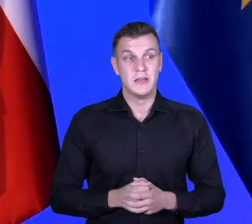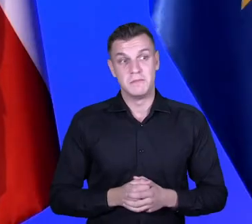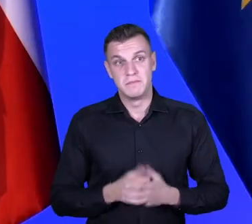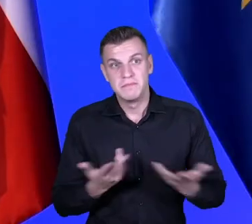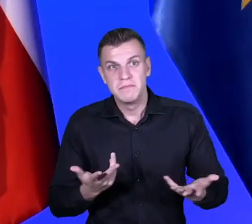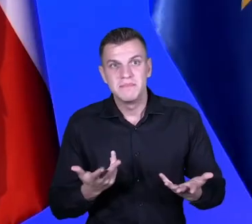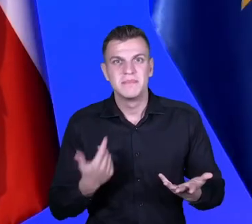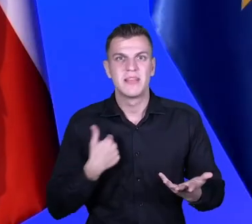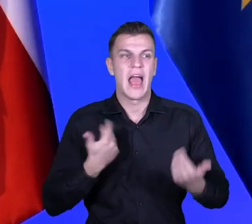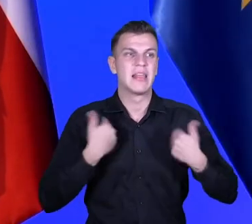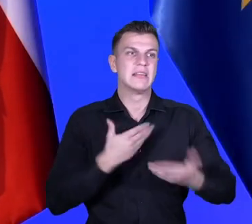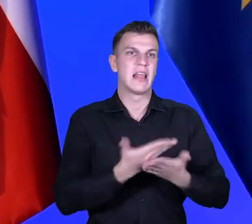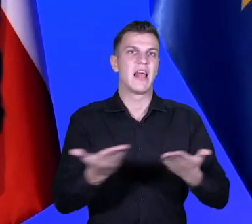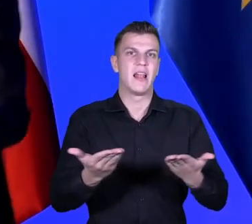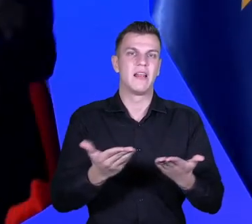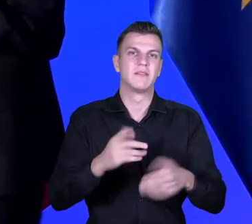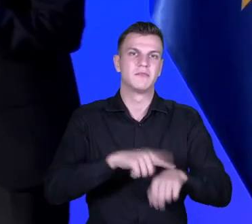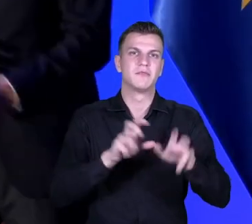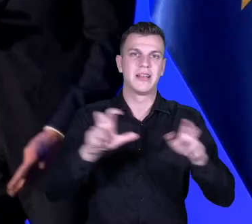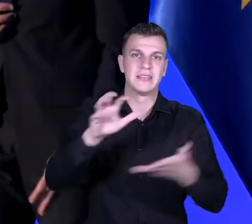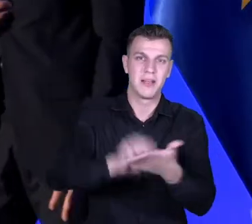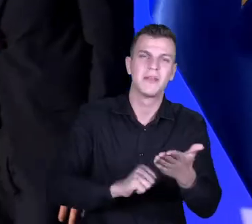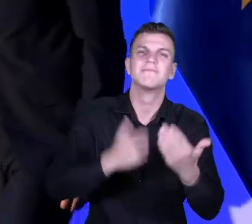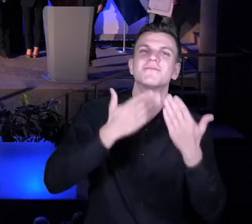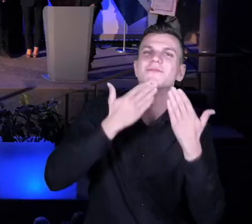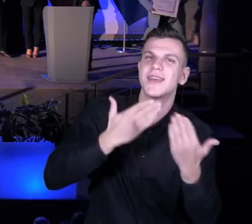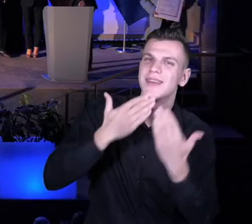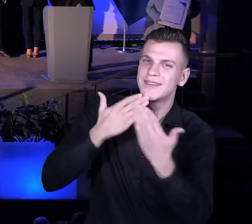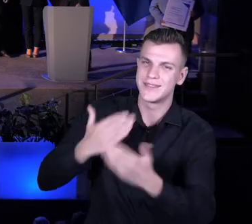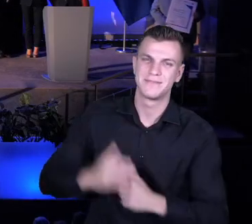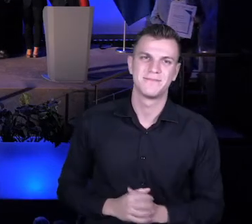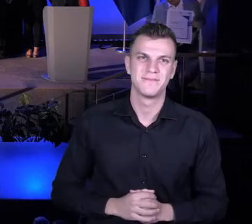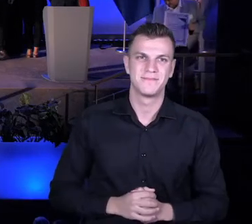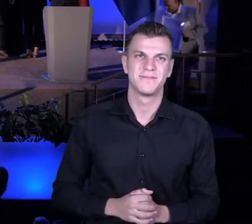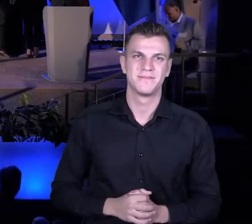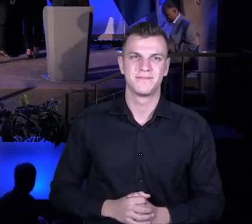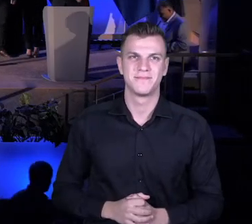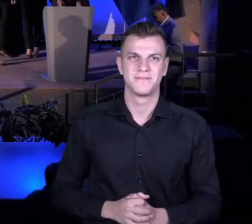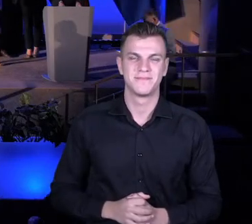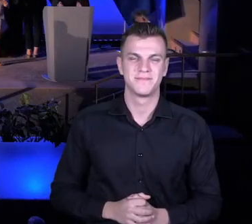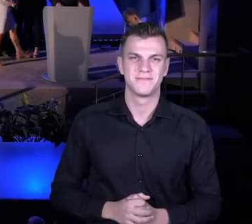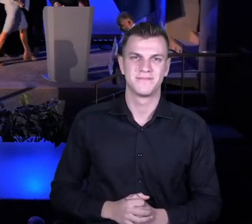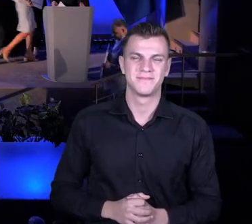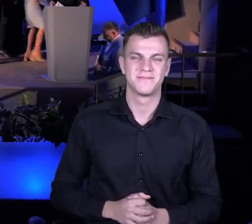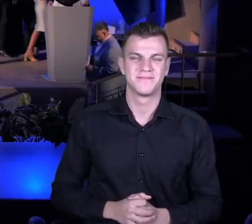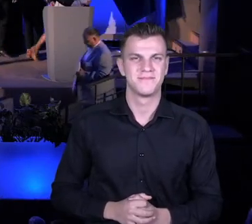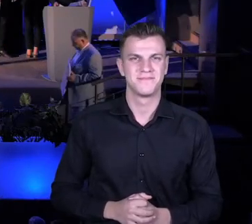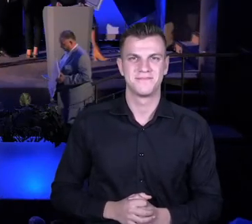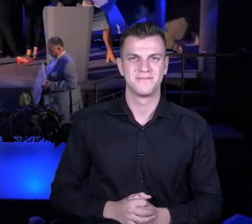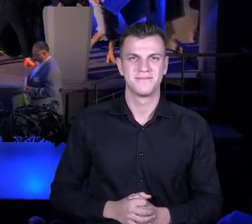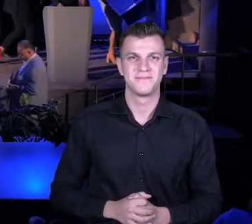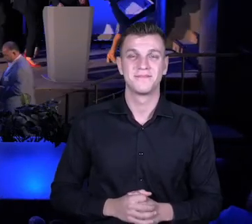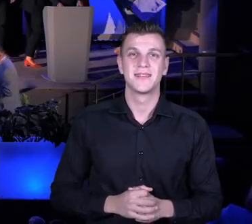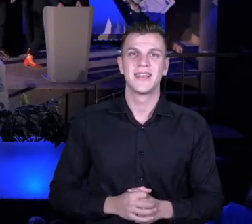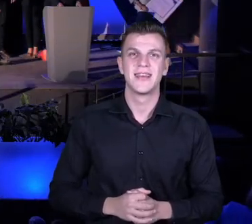Nie chcę was państwu tutaj trzymać, także dzięki wam. Możecie sobie tutaj przejść na 13. Dzięki. Dziękuję